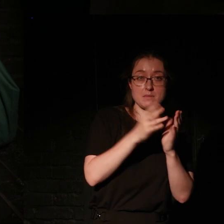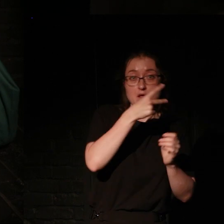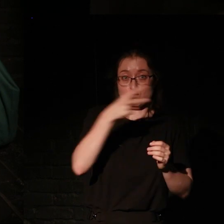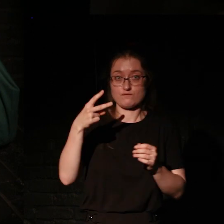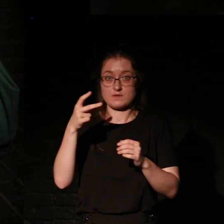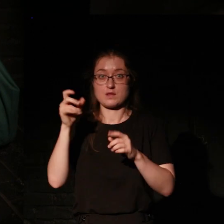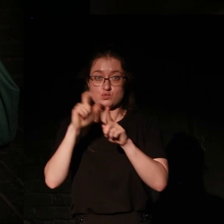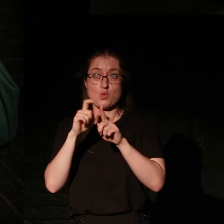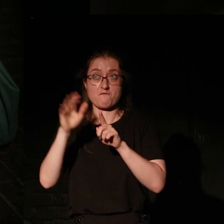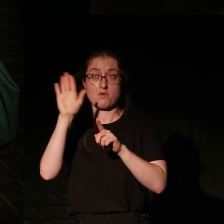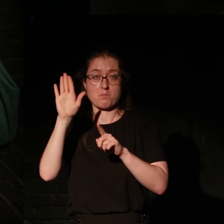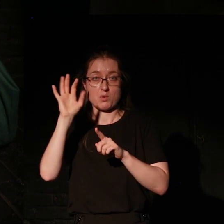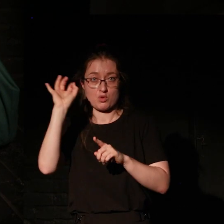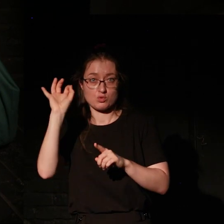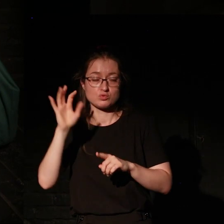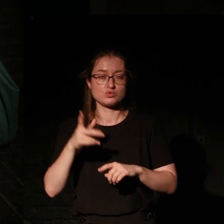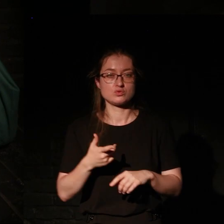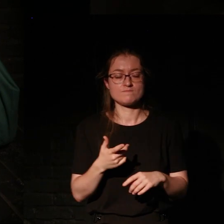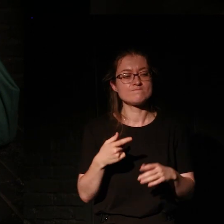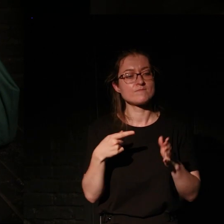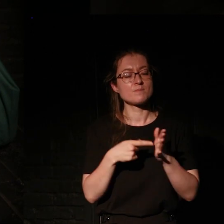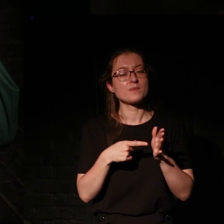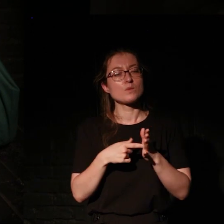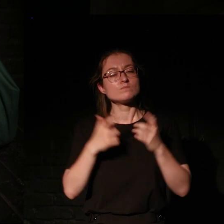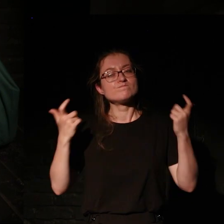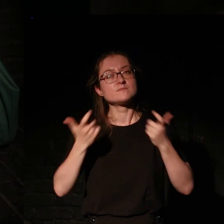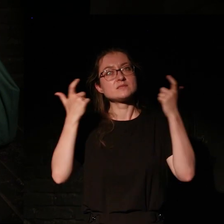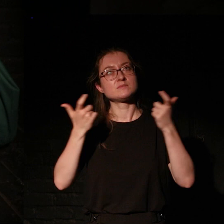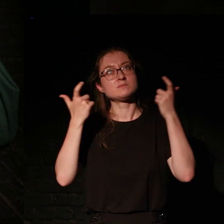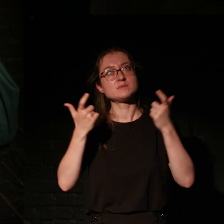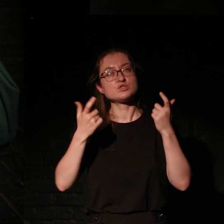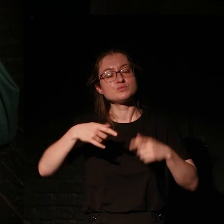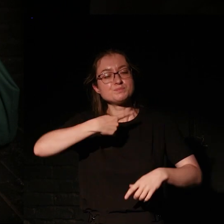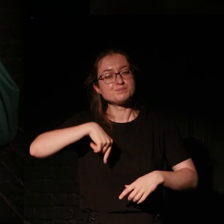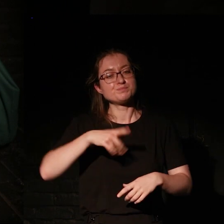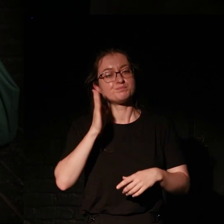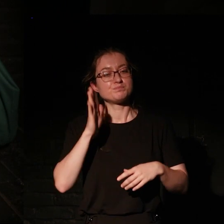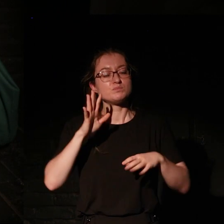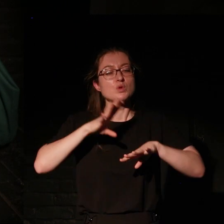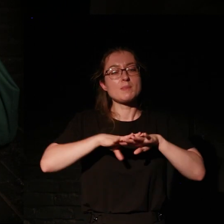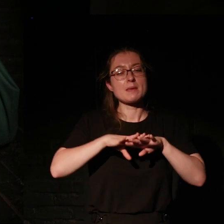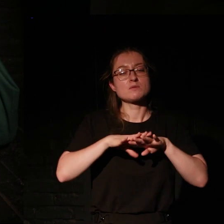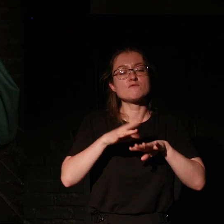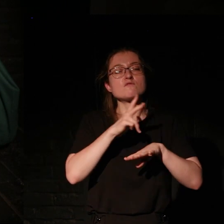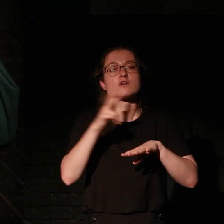każdy wyraz Biblii będziemy traktować jako normatywny, obowiązujący